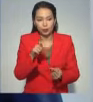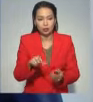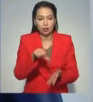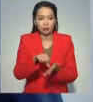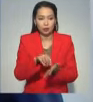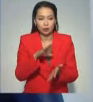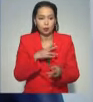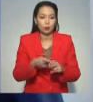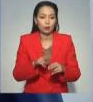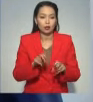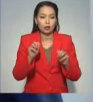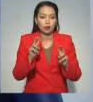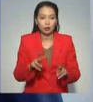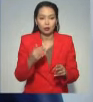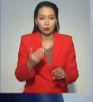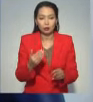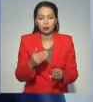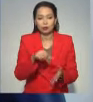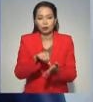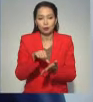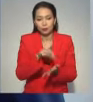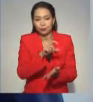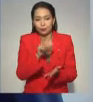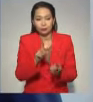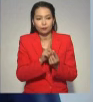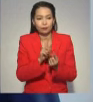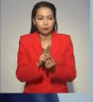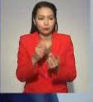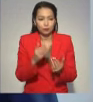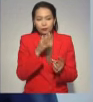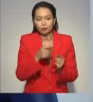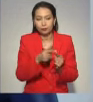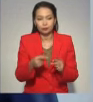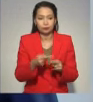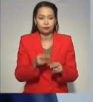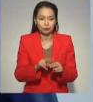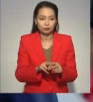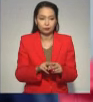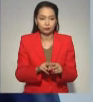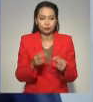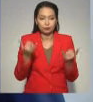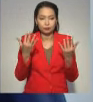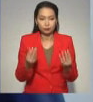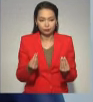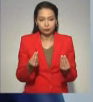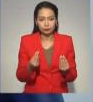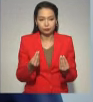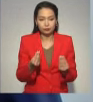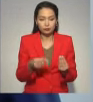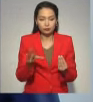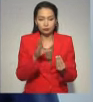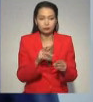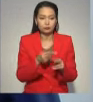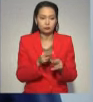Арнайы бизнес пен ғылым өкілдеріне арналған диалог алаңы. Бүгінгі технология